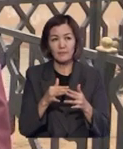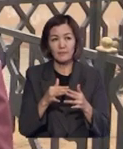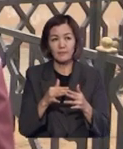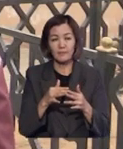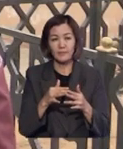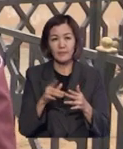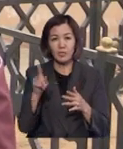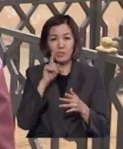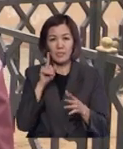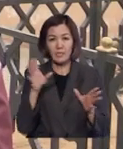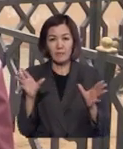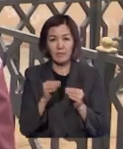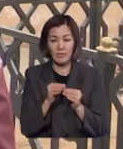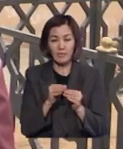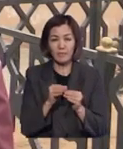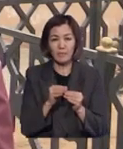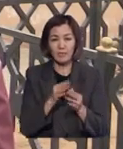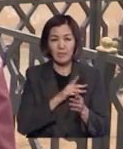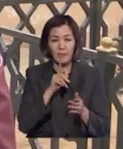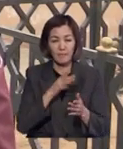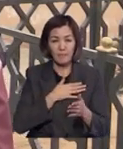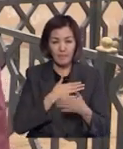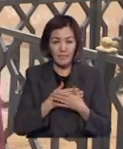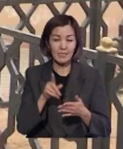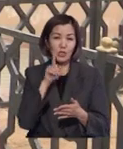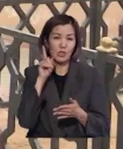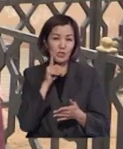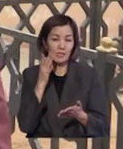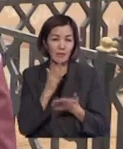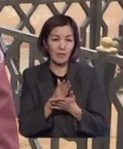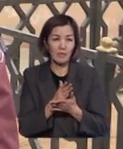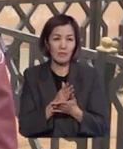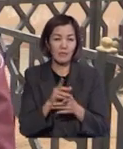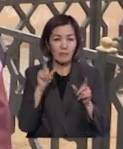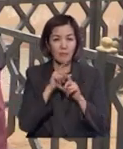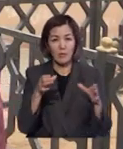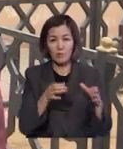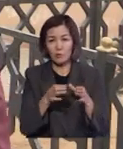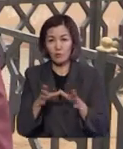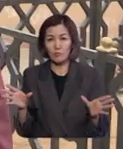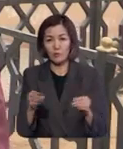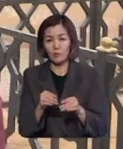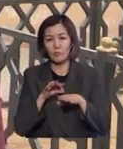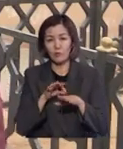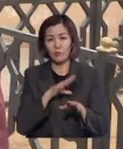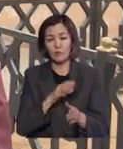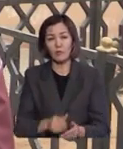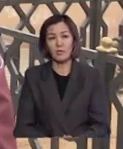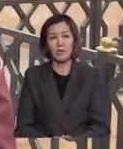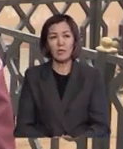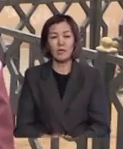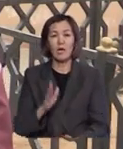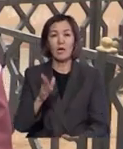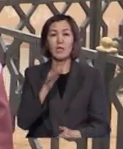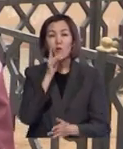ерікті жастардың басын біріктіріп, белсенді жастардың қатысуымен және мекеме ұжымдарының қатысуымен осындай сенбілік жұмыстарын жүргізудеміз. Бұл жұмыстар